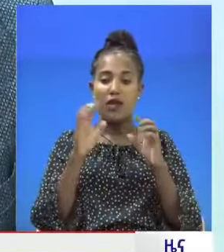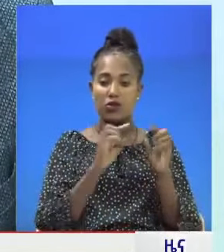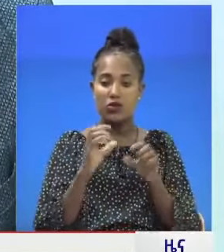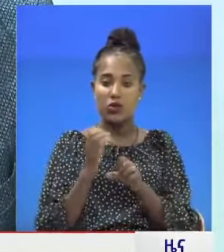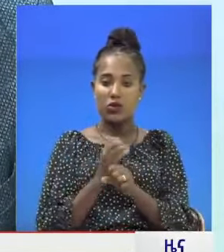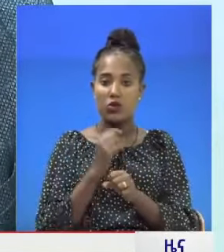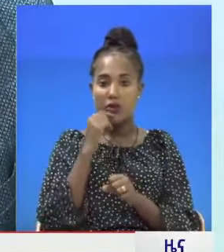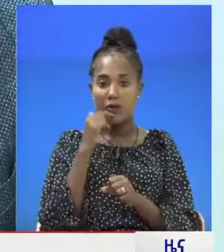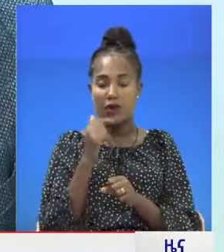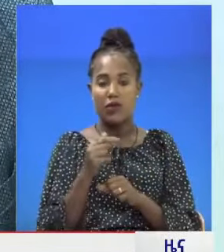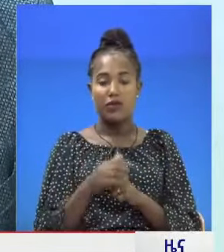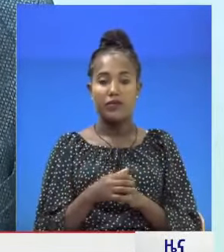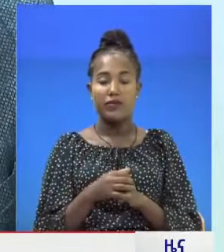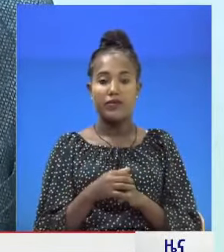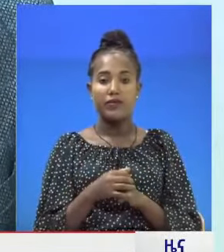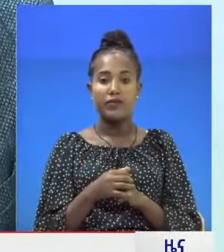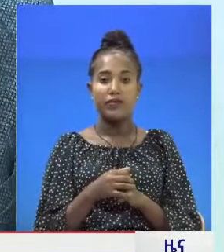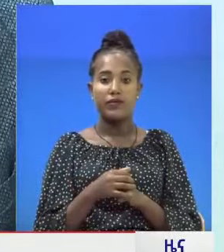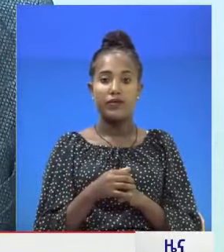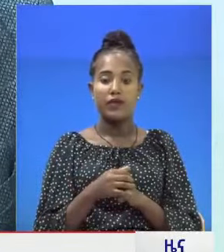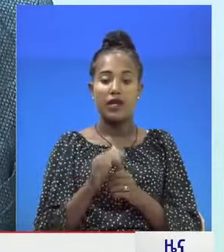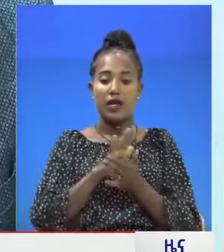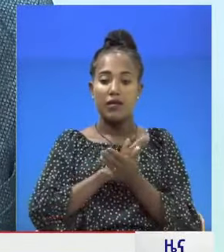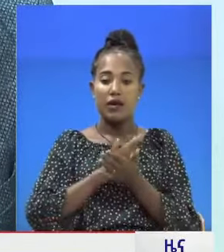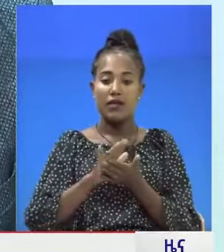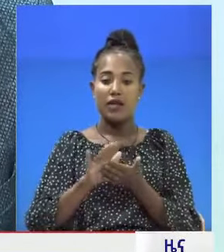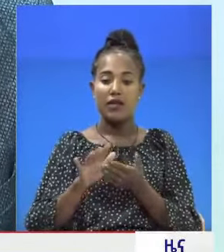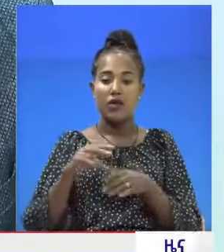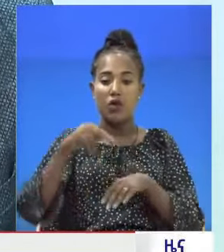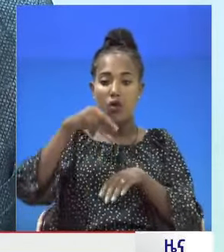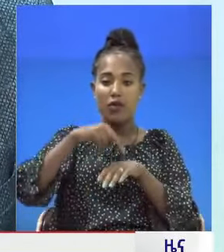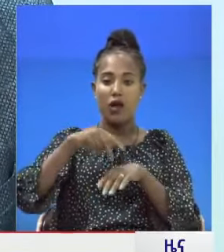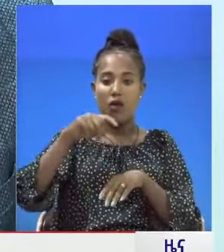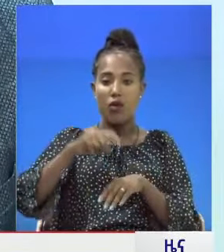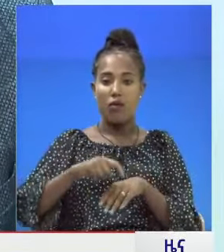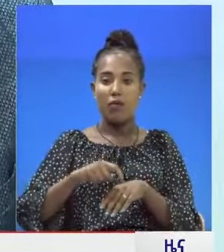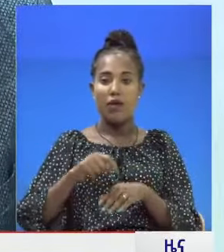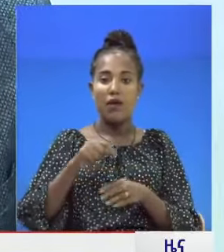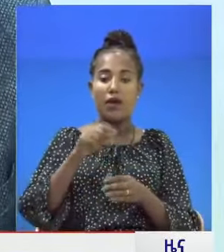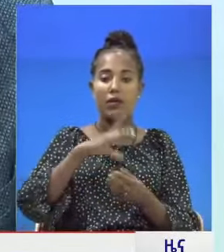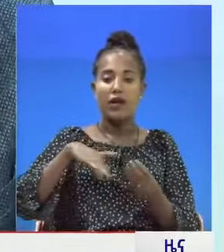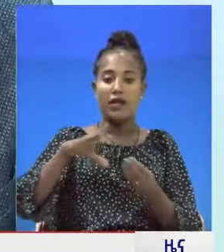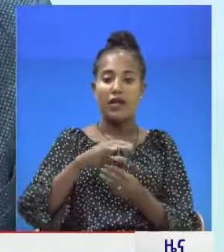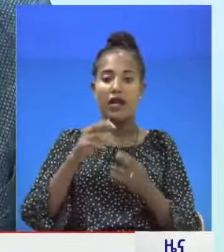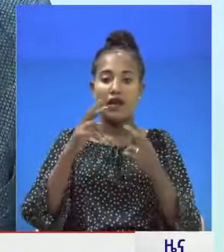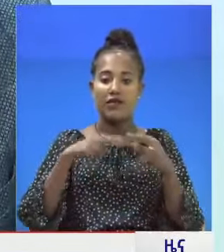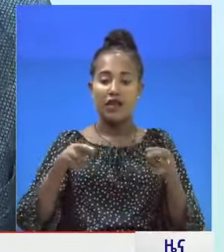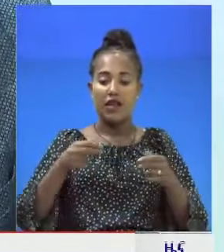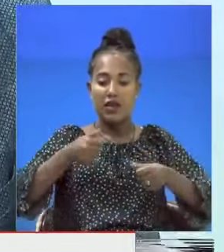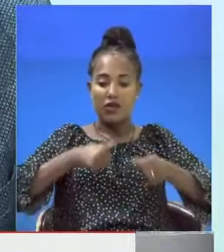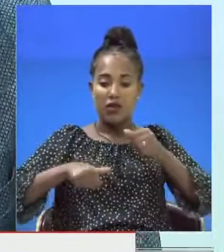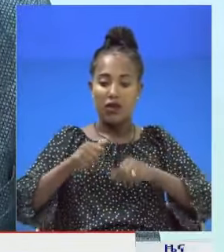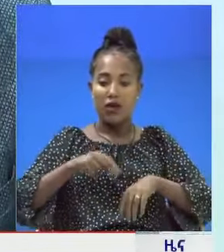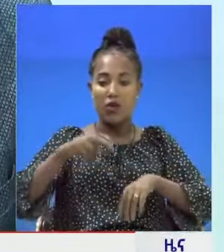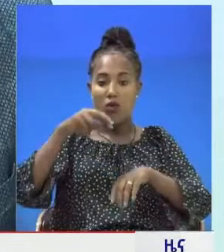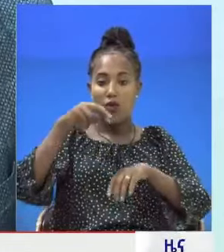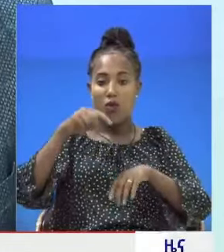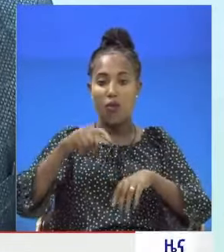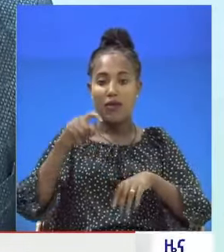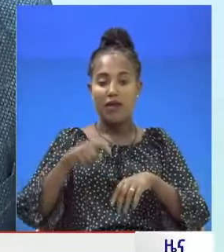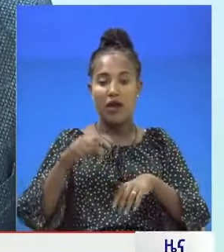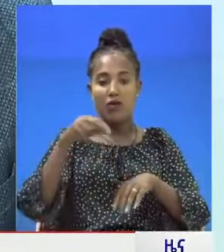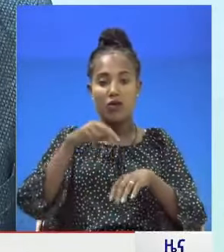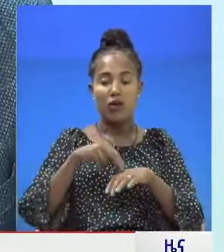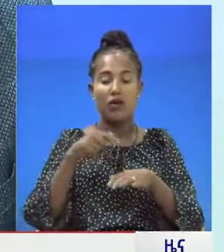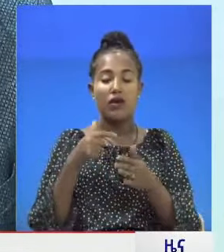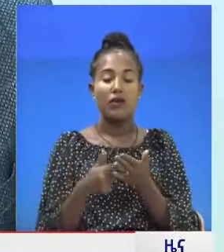የሚለውን ለማጣራት ኮሚቴ አቋቁመናል። በክልልና ከፌዴራል የተወጣጣ ኮሚቴ አቋቁመናል። ይሄ